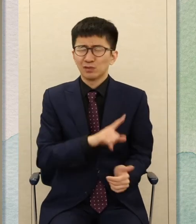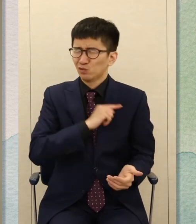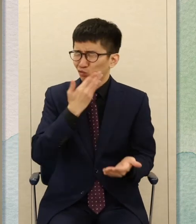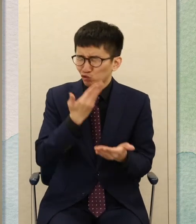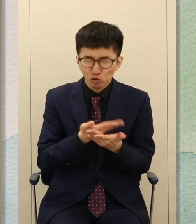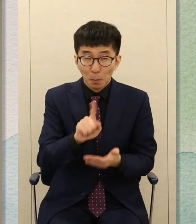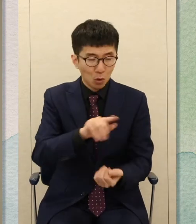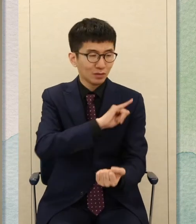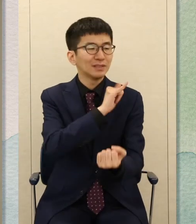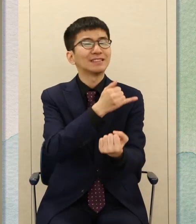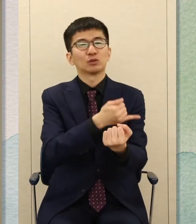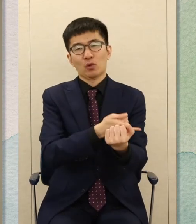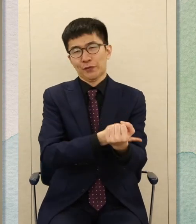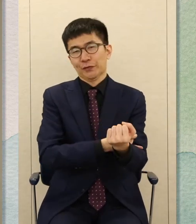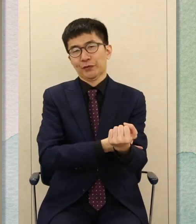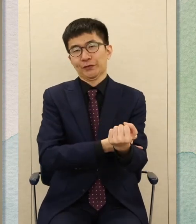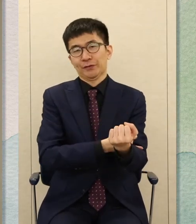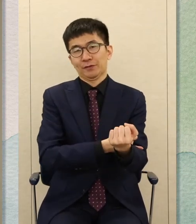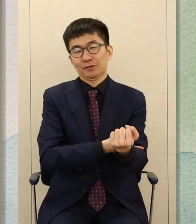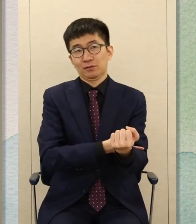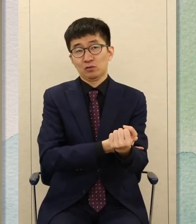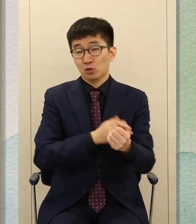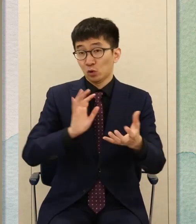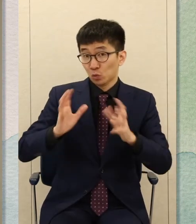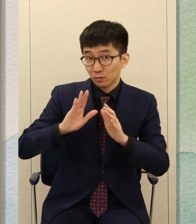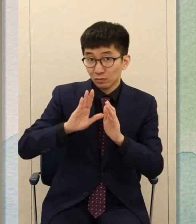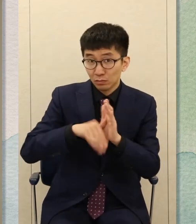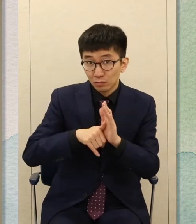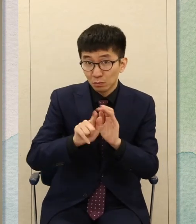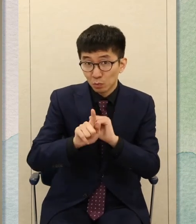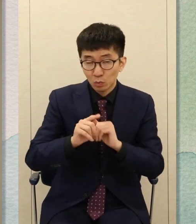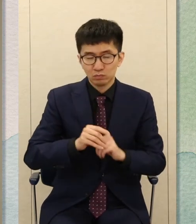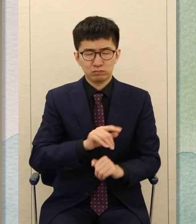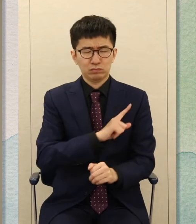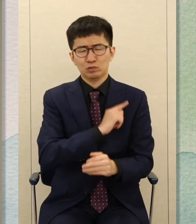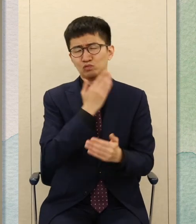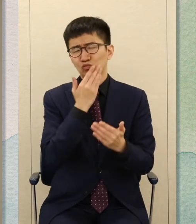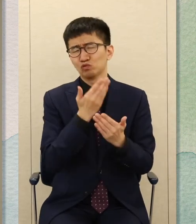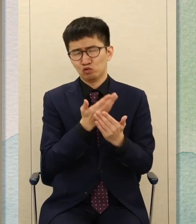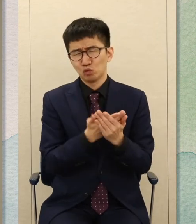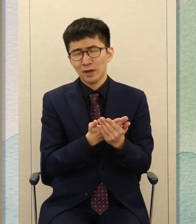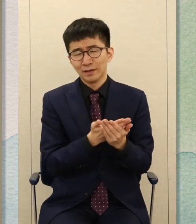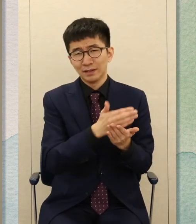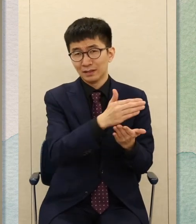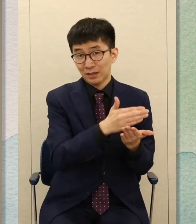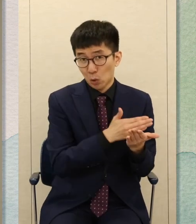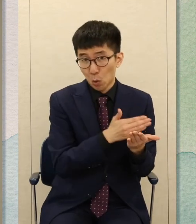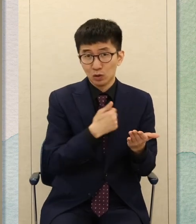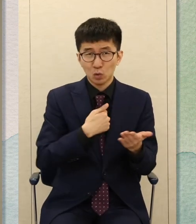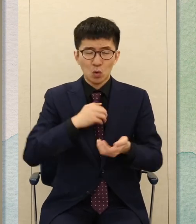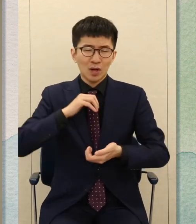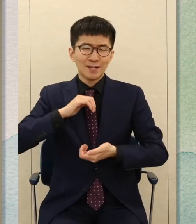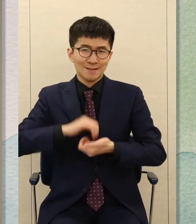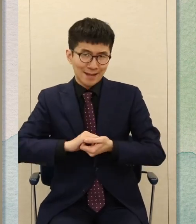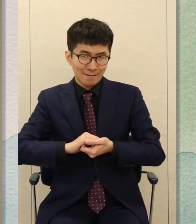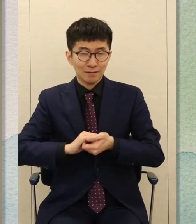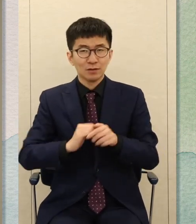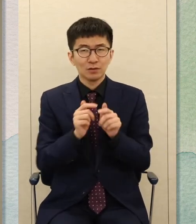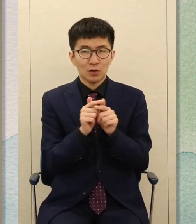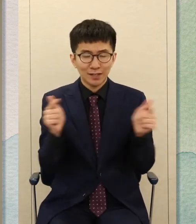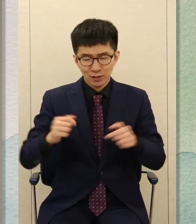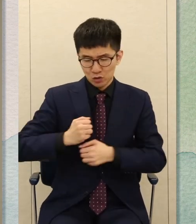교육이에요. 예, 토론할 때 우리가 무엇을 이야기해야 되고 어디까지 이야기할 수 있나. 토론 기술에 관한 것도